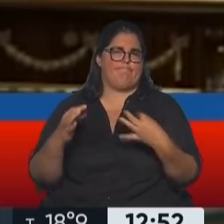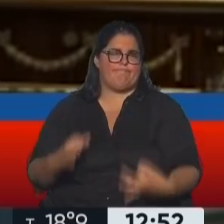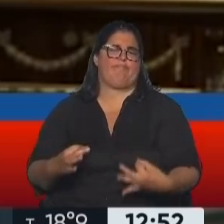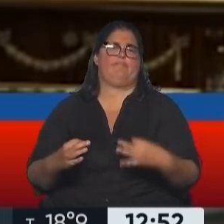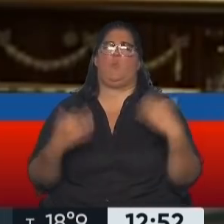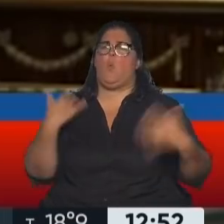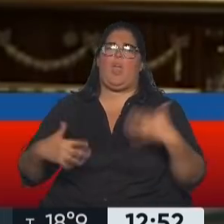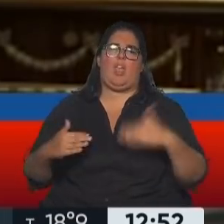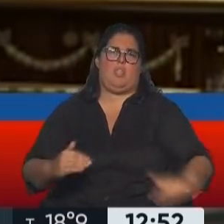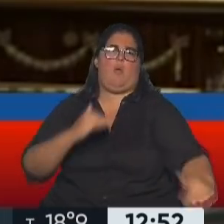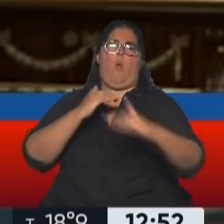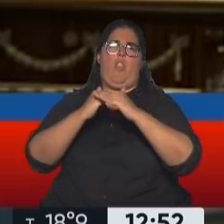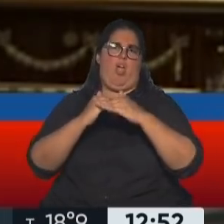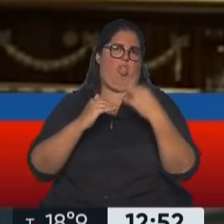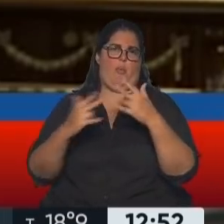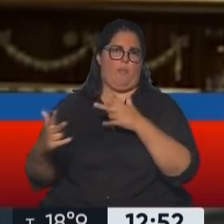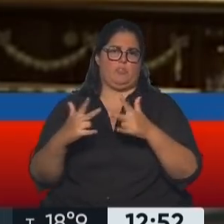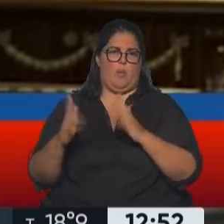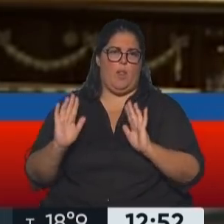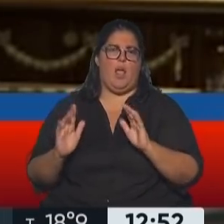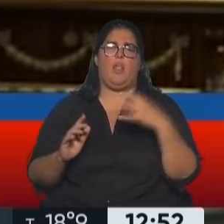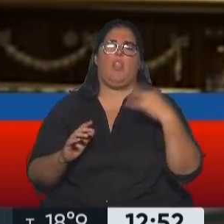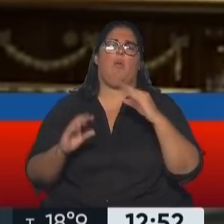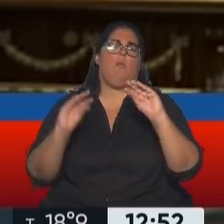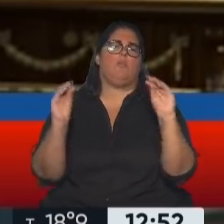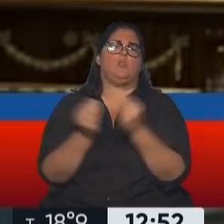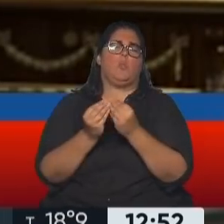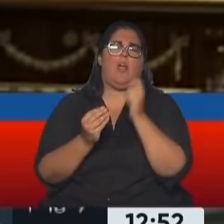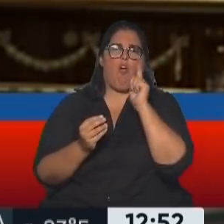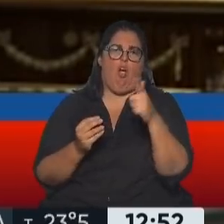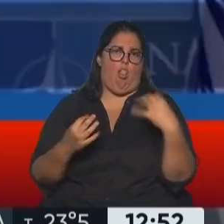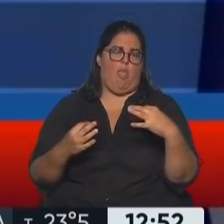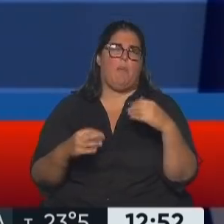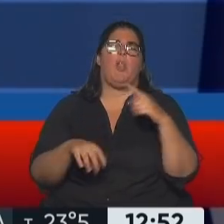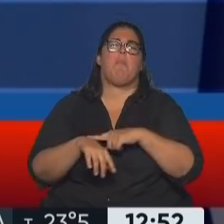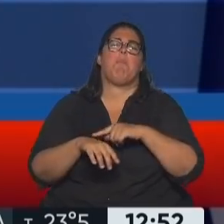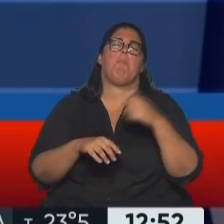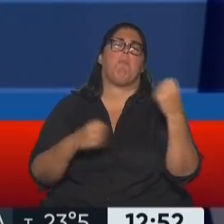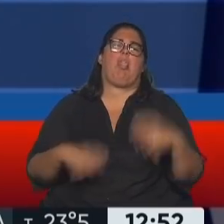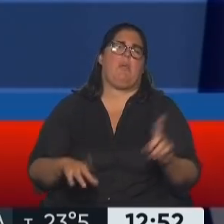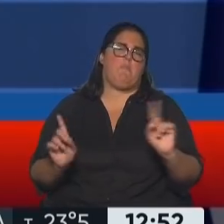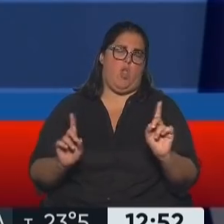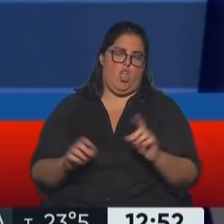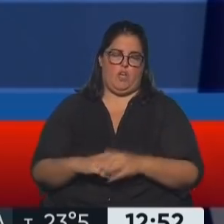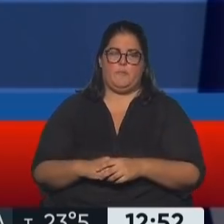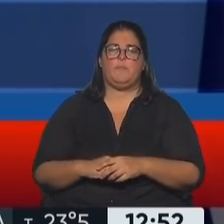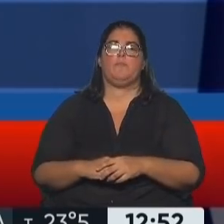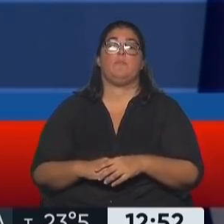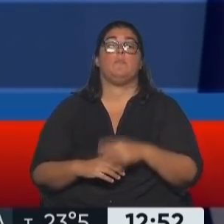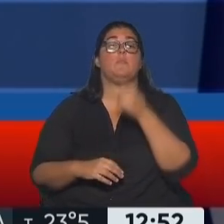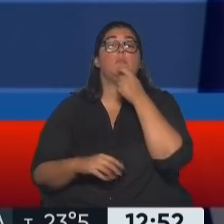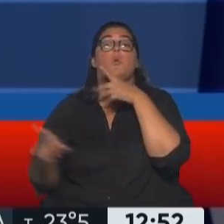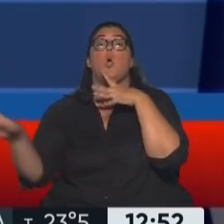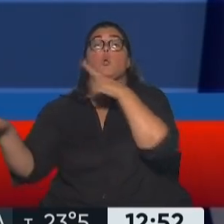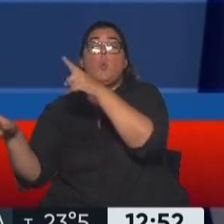терміново, чесно і заради результату, а не заради того, щоб тягнути час. Nämlich, dass es ja tatsächlich